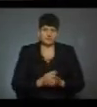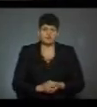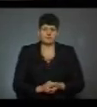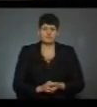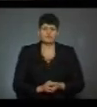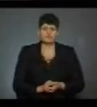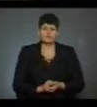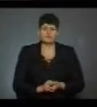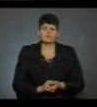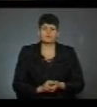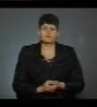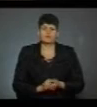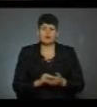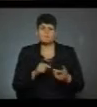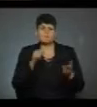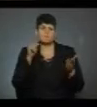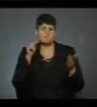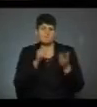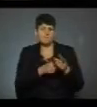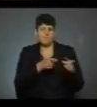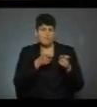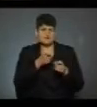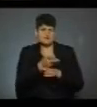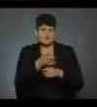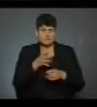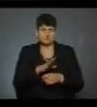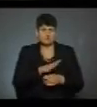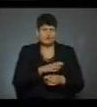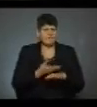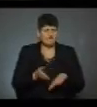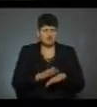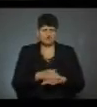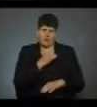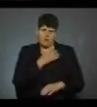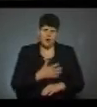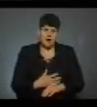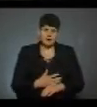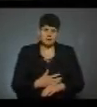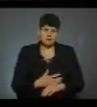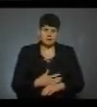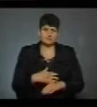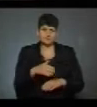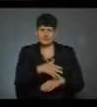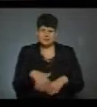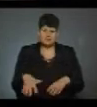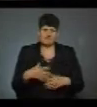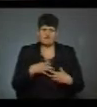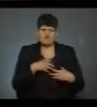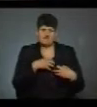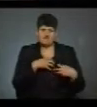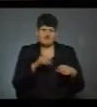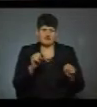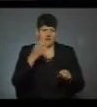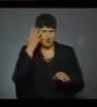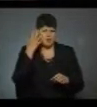Ухман. Постріл з гранатомета російського, і його дуже важко поранило. Посікло кінцівки, вирвало частину